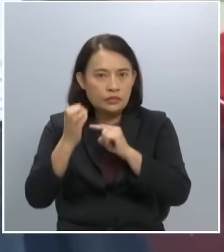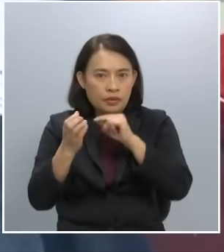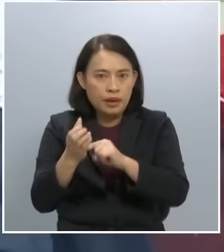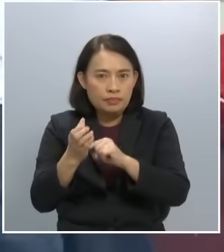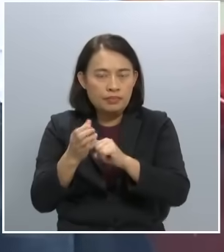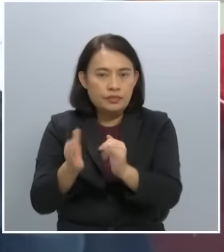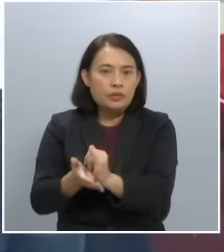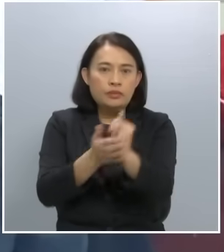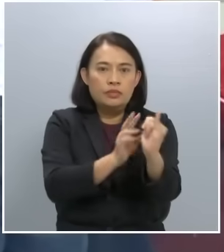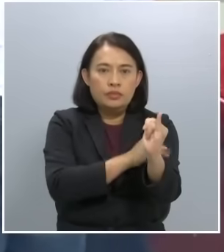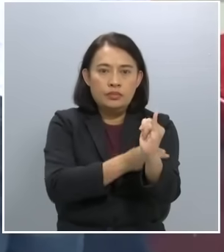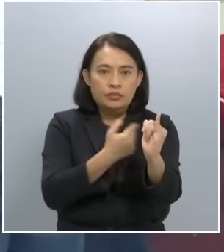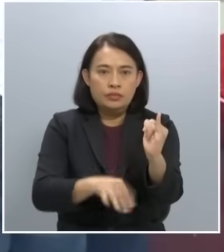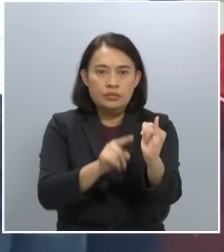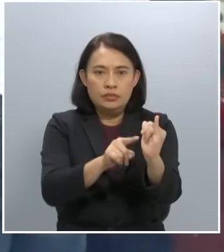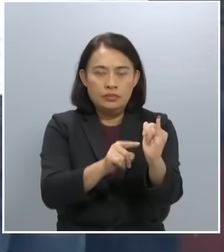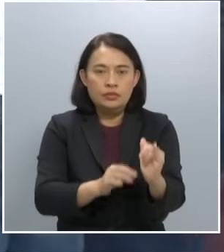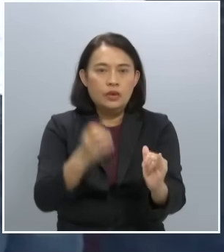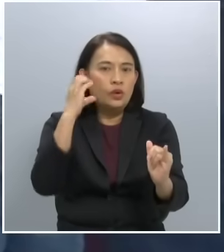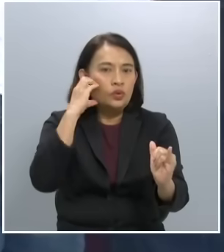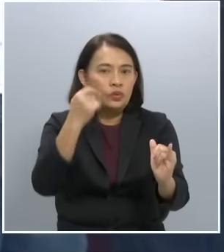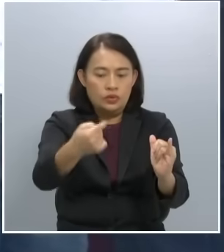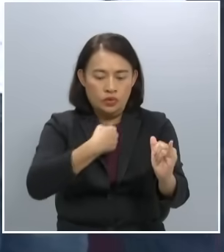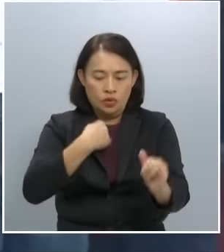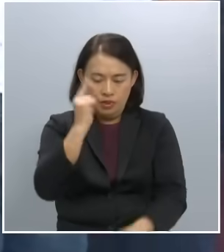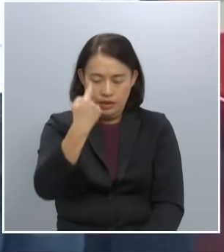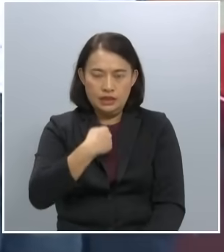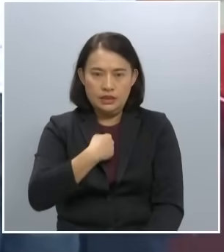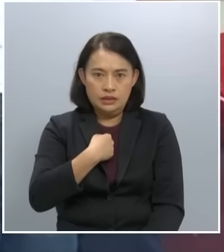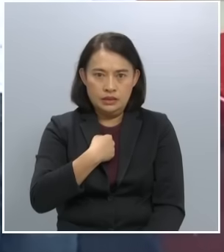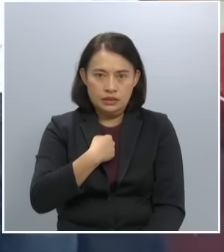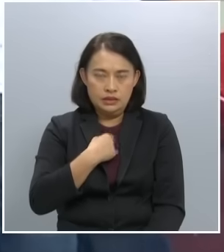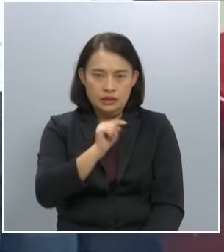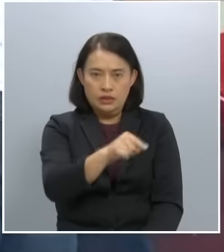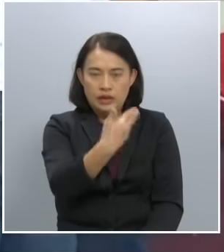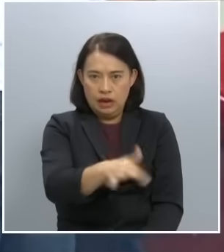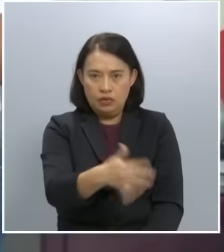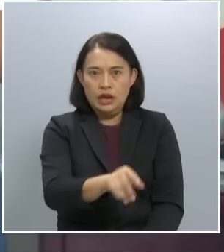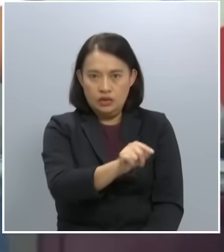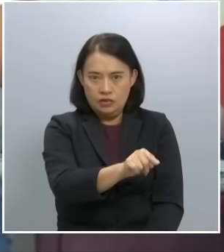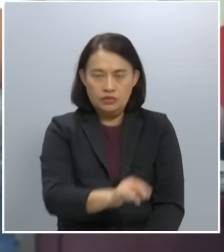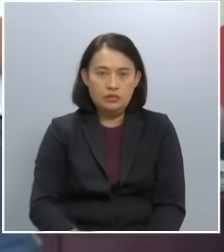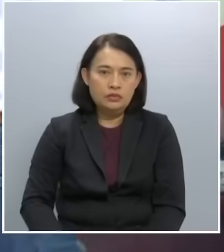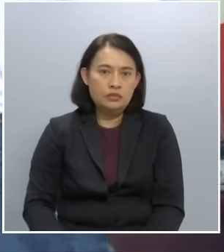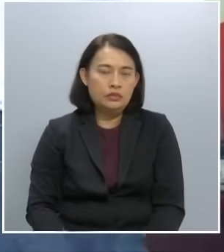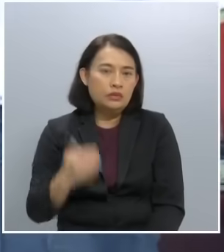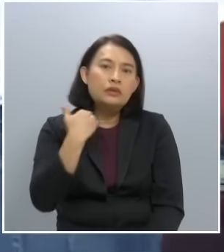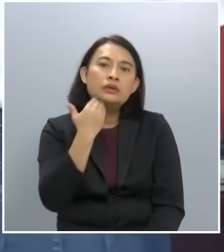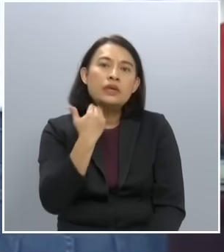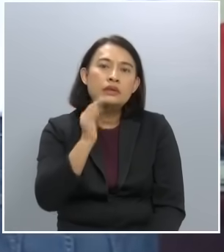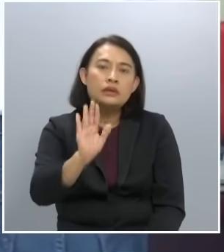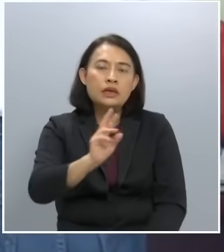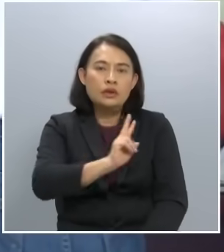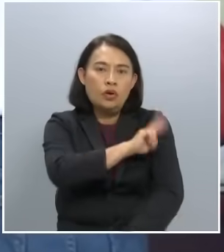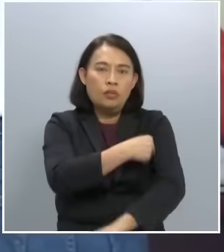ส่งโรงพยาบาลสักพักนึงเนี่ยเขาได้โทรกลับมาหาเธออีกครั้งนึงแล้วบอกว่ามาถึงโรงพยาบาลแล้วแต่เสียงที่ได้ยินจากโทรศัพท์คือเสียงพยาบาลที่